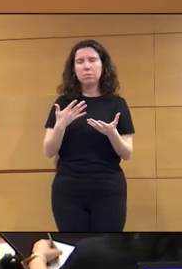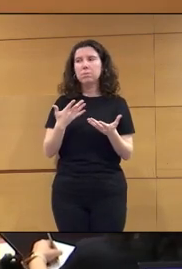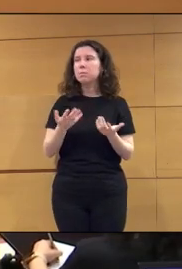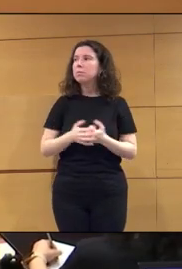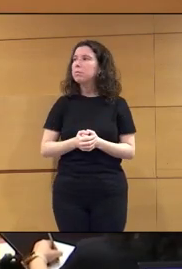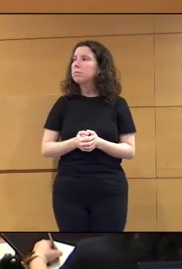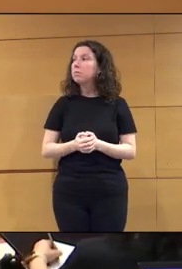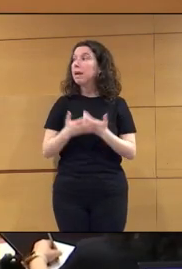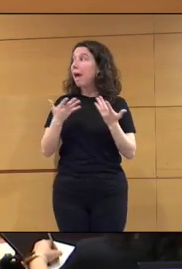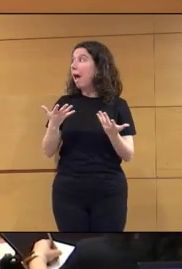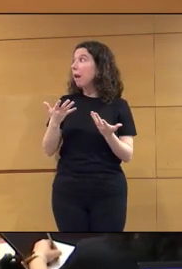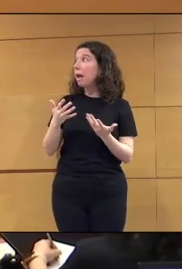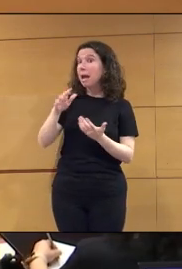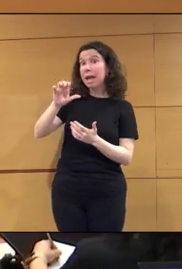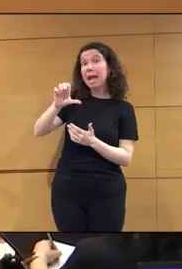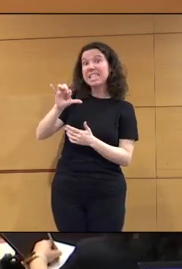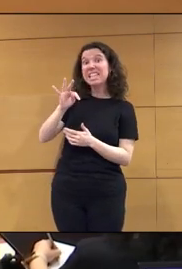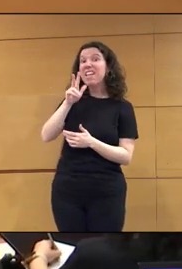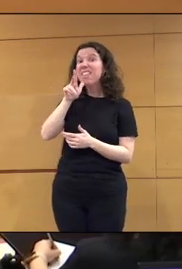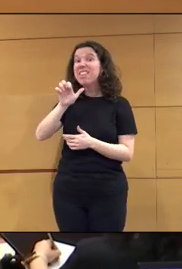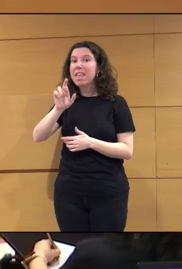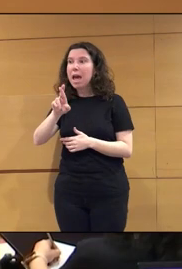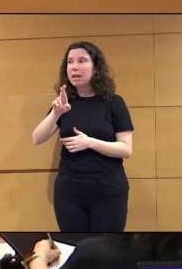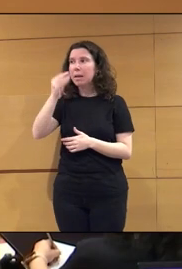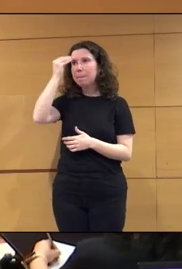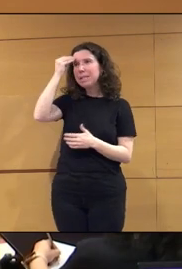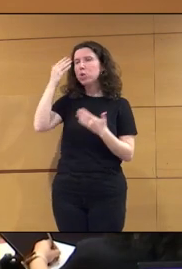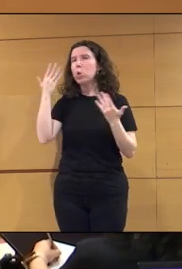que ara, Esther, el semàfor el tenim una mica més verd, no?